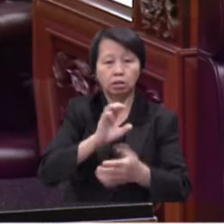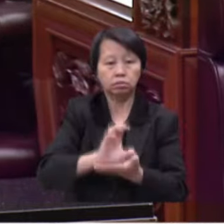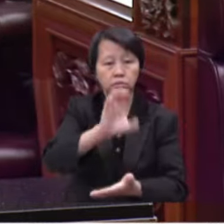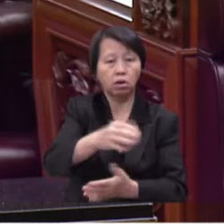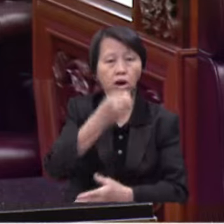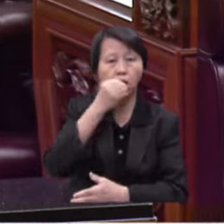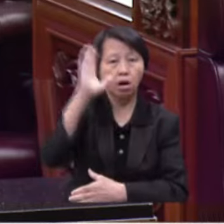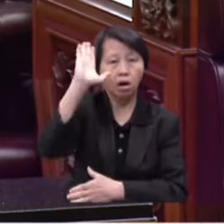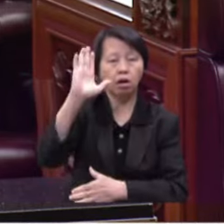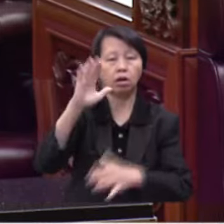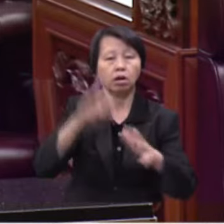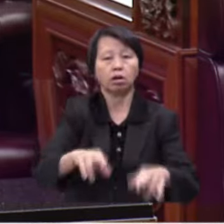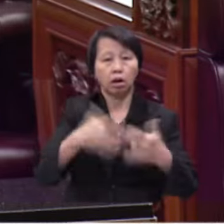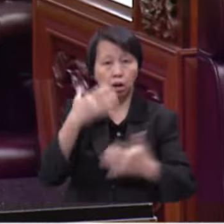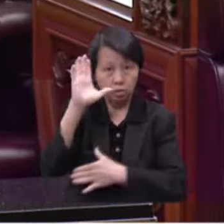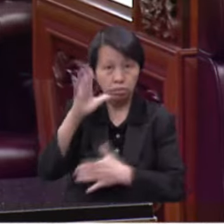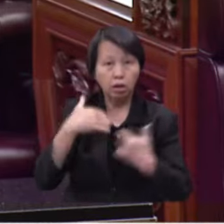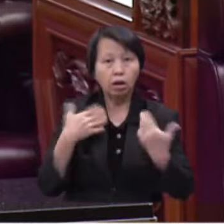untuk kita